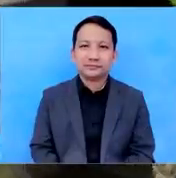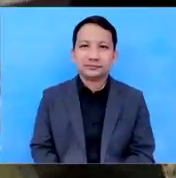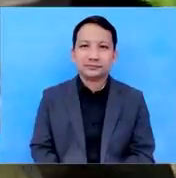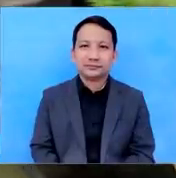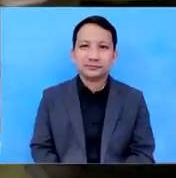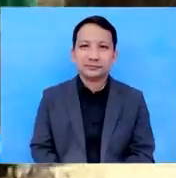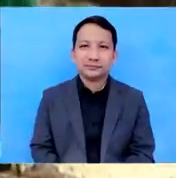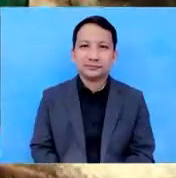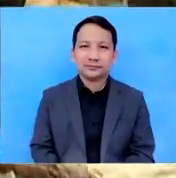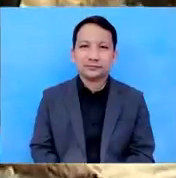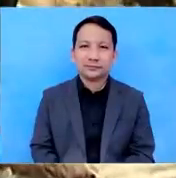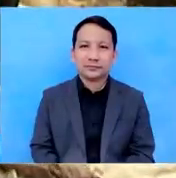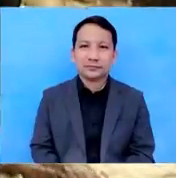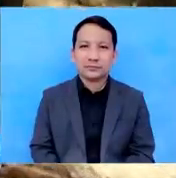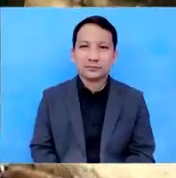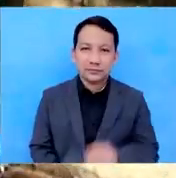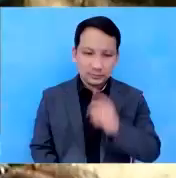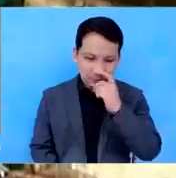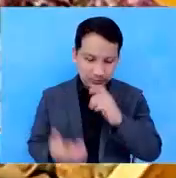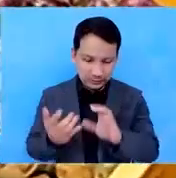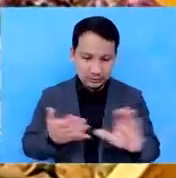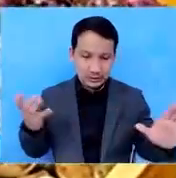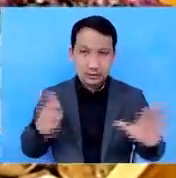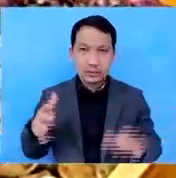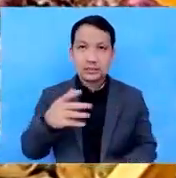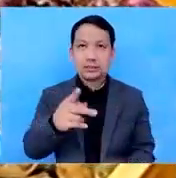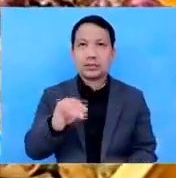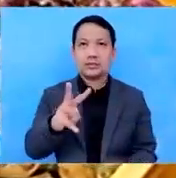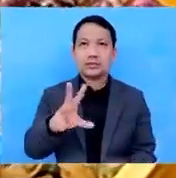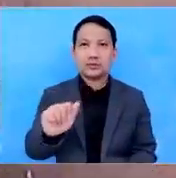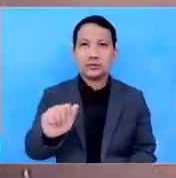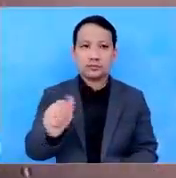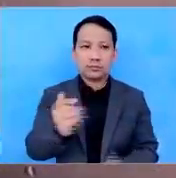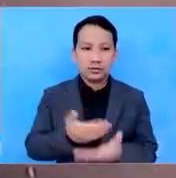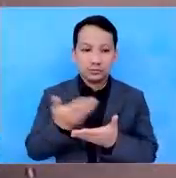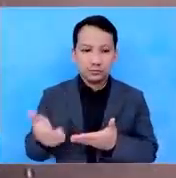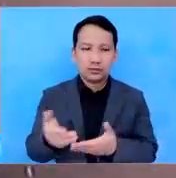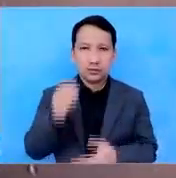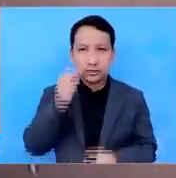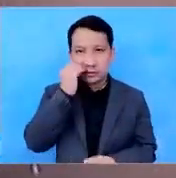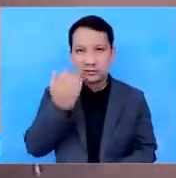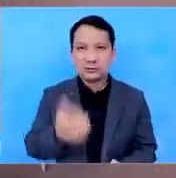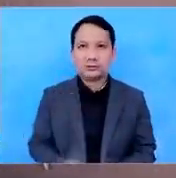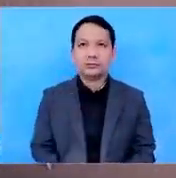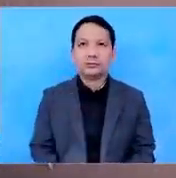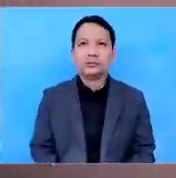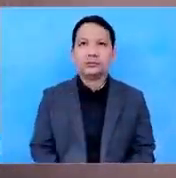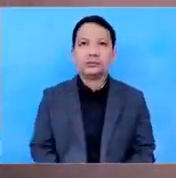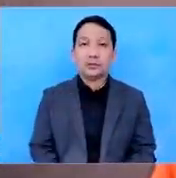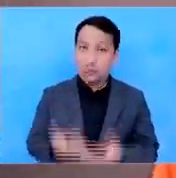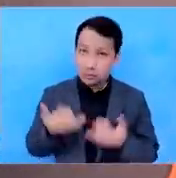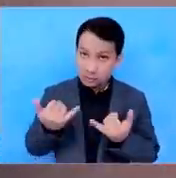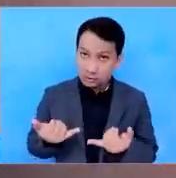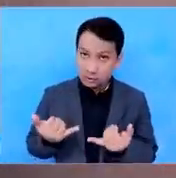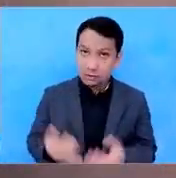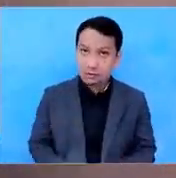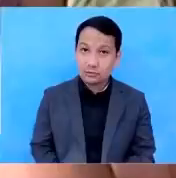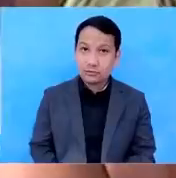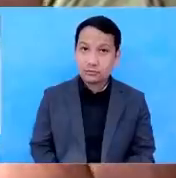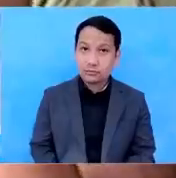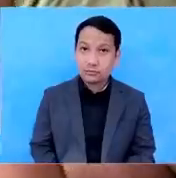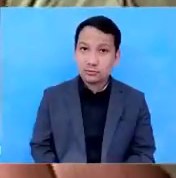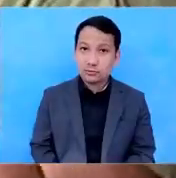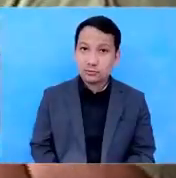Kung dati mahaba ang pila sa mga kadiwa store para makabili ng sibuyas, ngayon mahaba naman ang